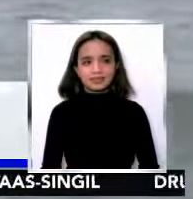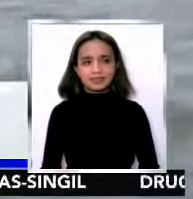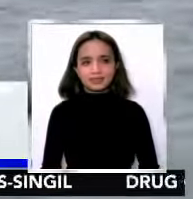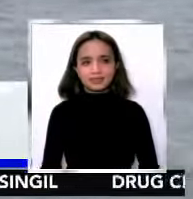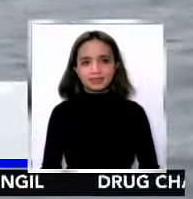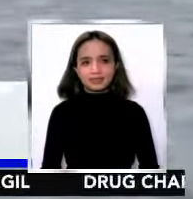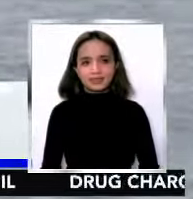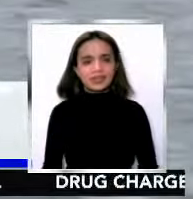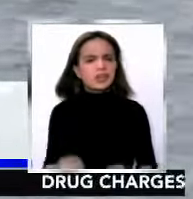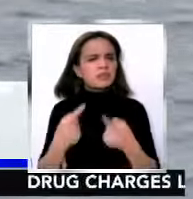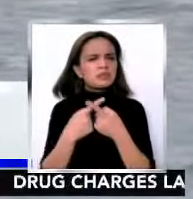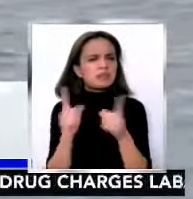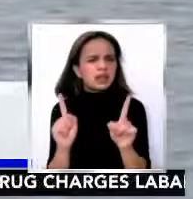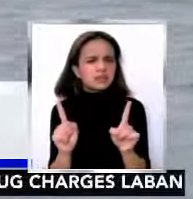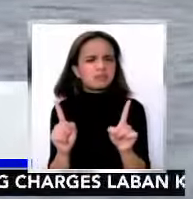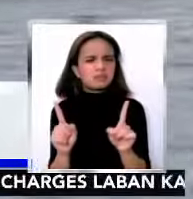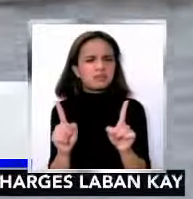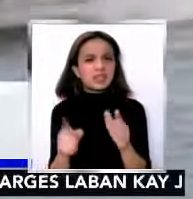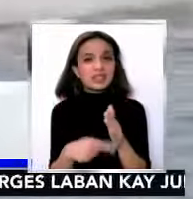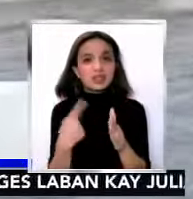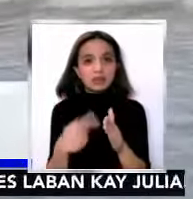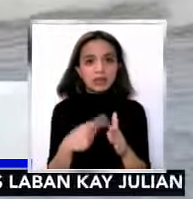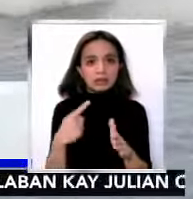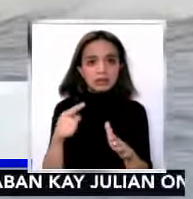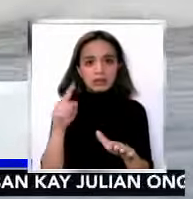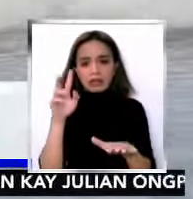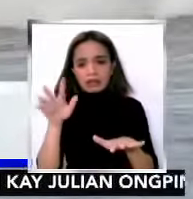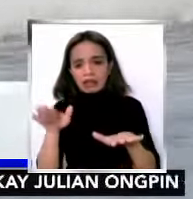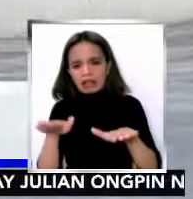Pero minsan na out of balance pa rin.